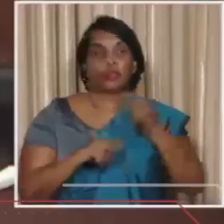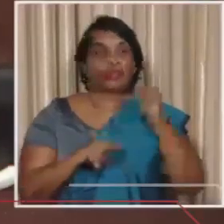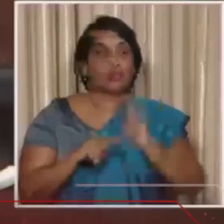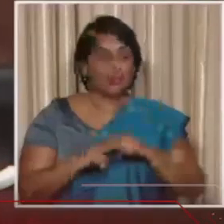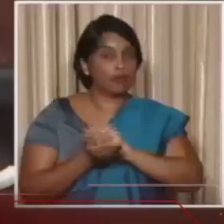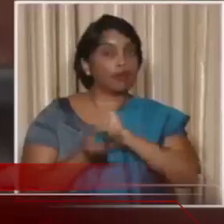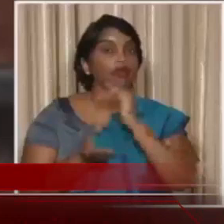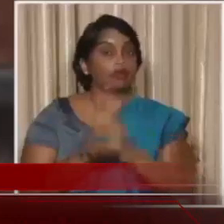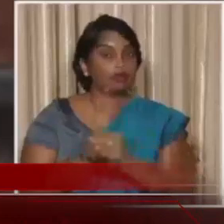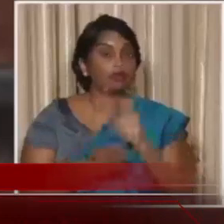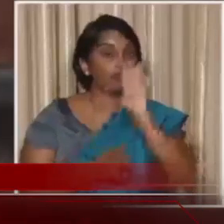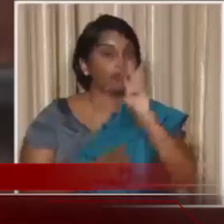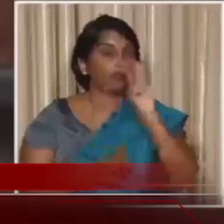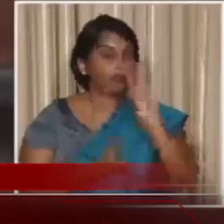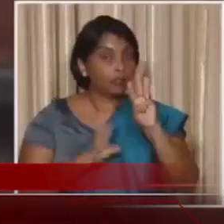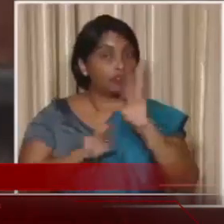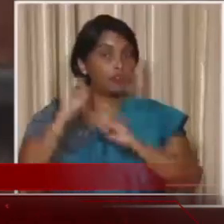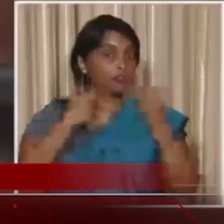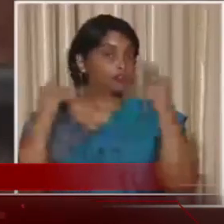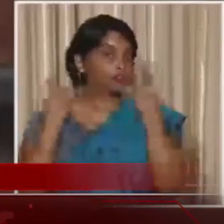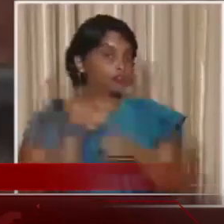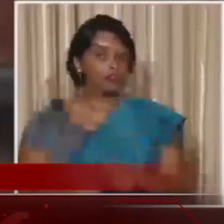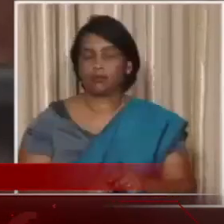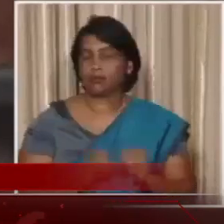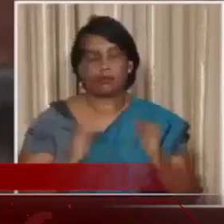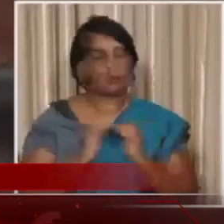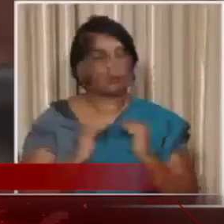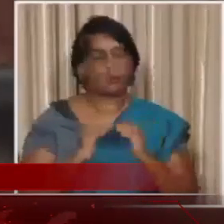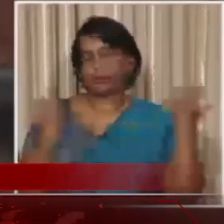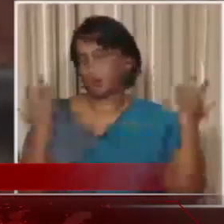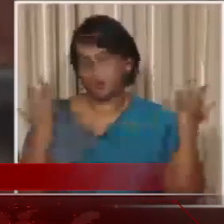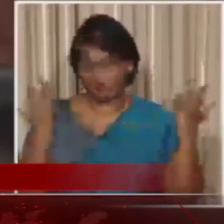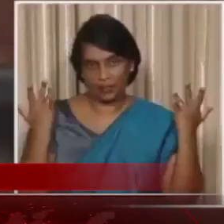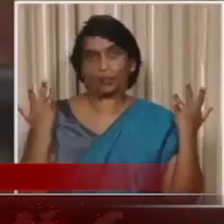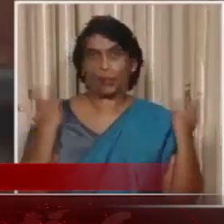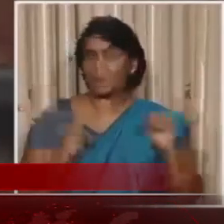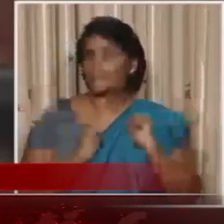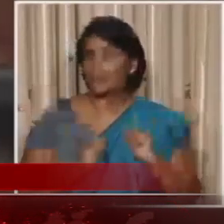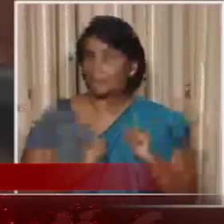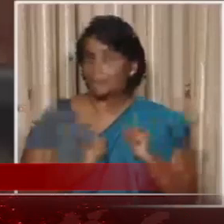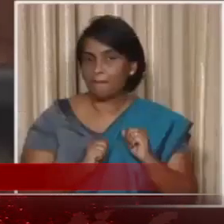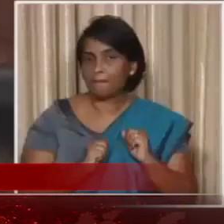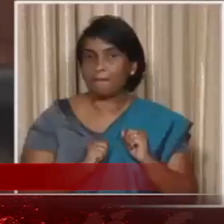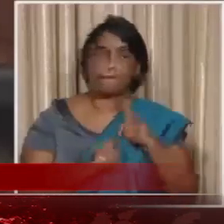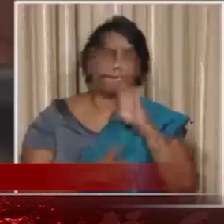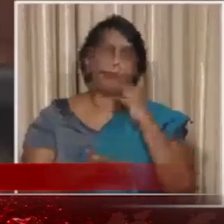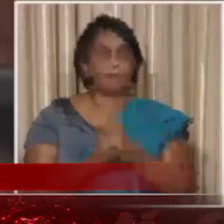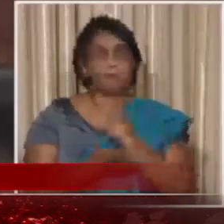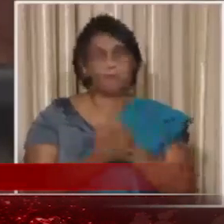අරමුදලේ 43% මත පැටවීම යුක්තිසහගත නැහැ. මේක වැඩි කරන්න ඕන. එයි. හරි, බැංකු පද්ධතිය